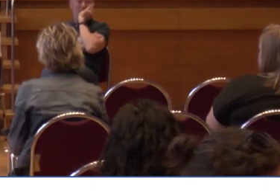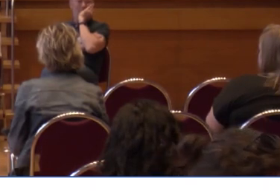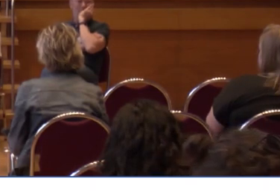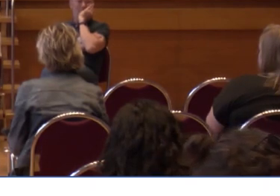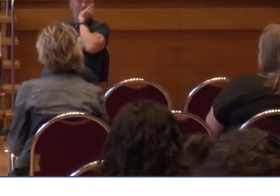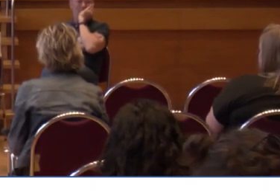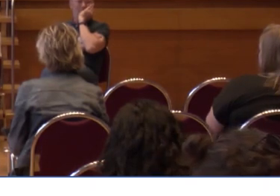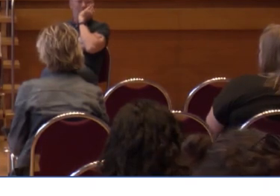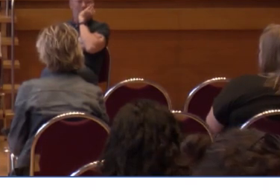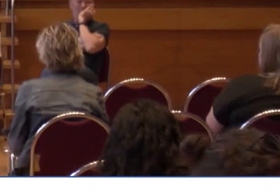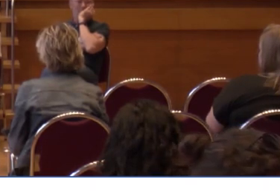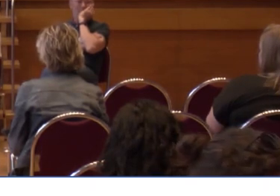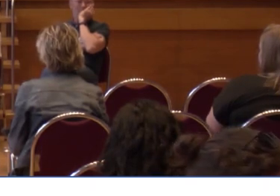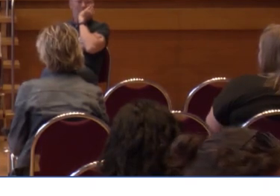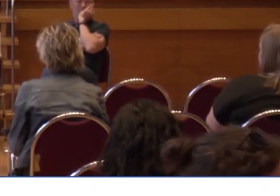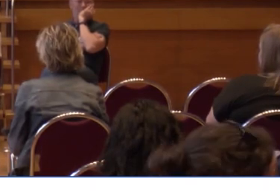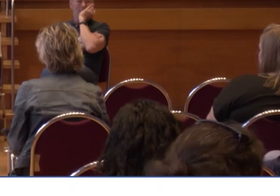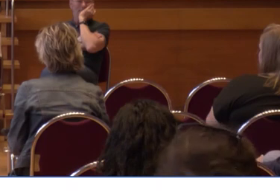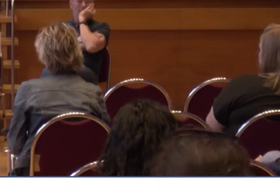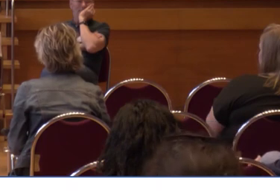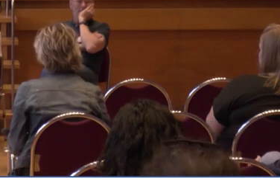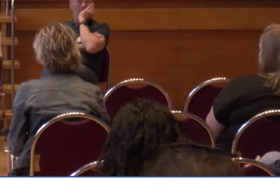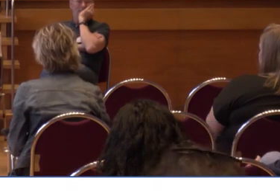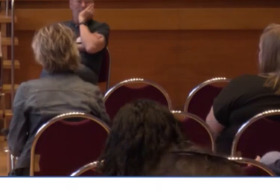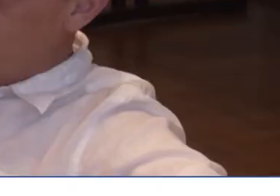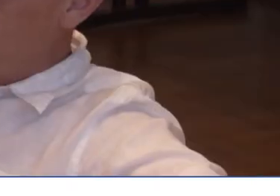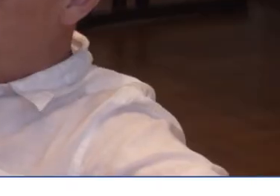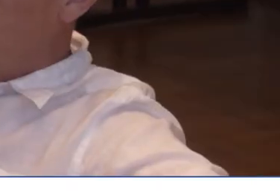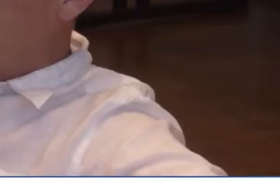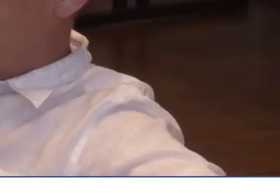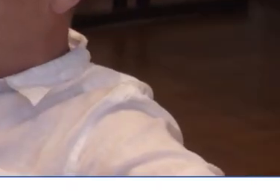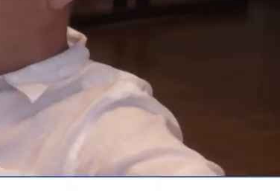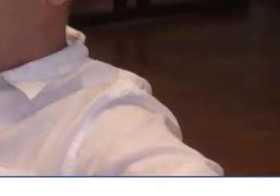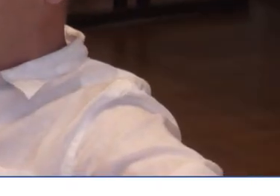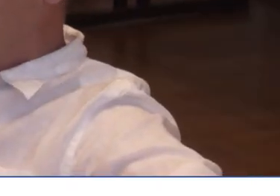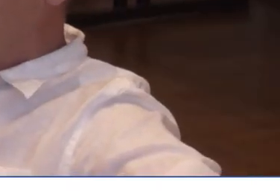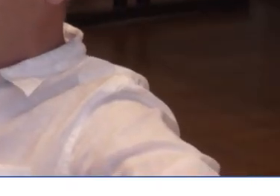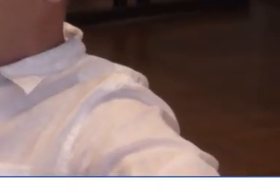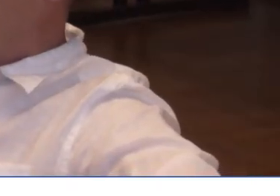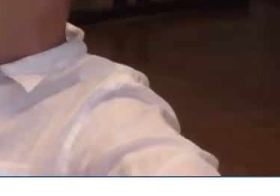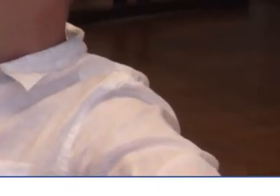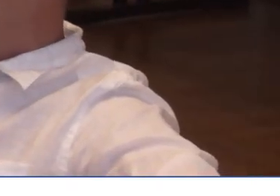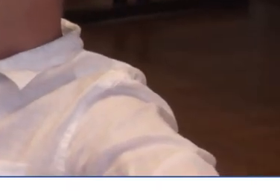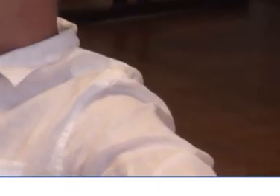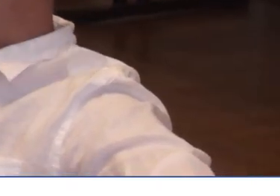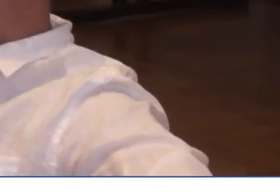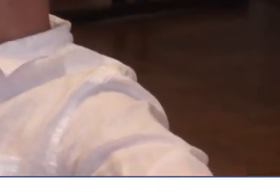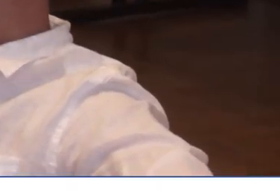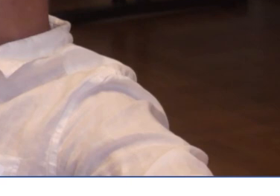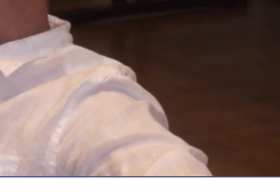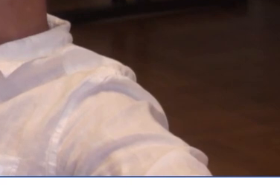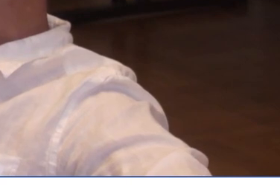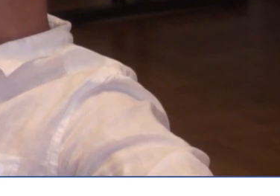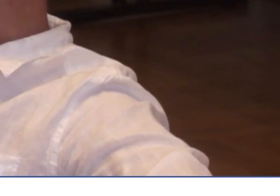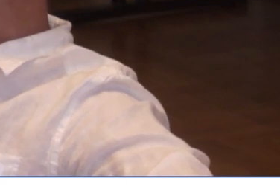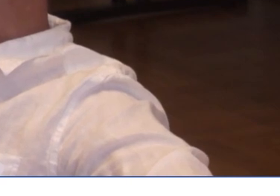positives kurz vor der Pause noch einwerfen die Einzel Beispiele sind ja doch negativ geprägt gewesen also